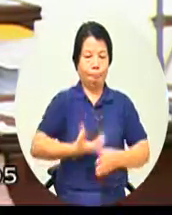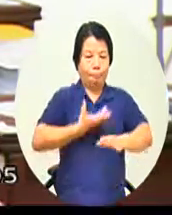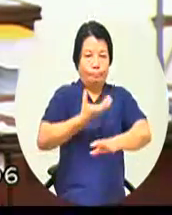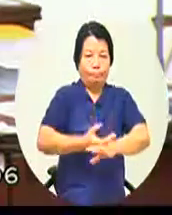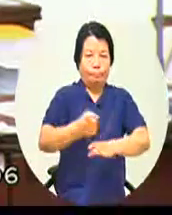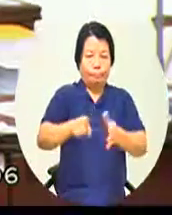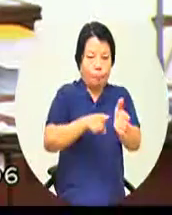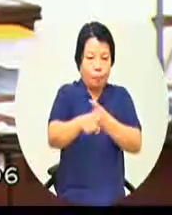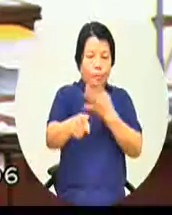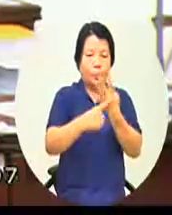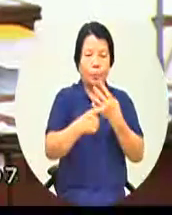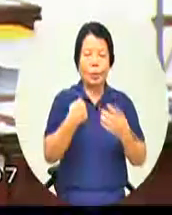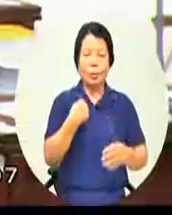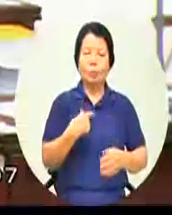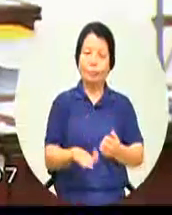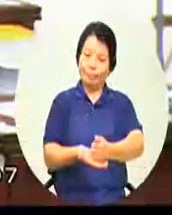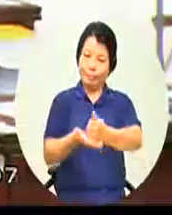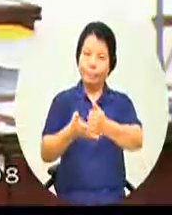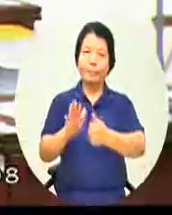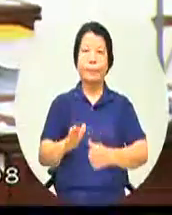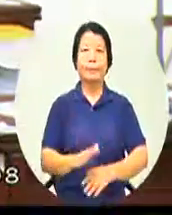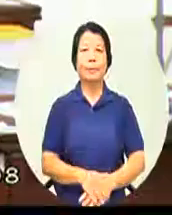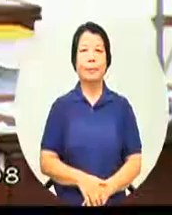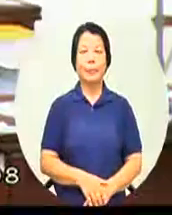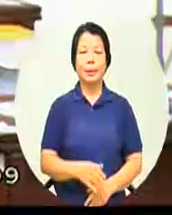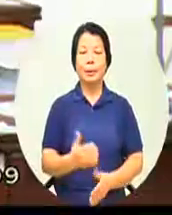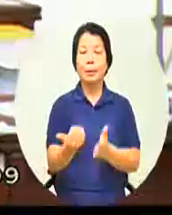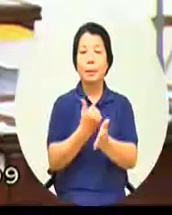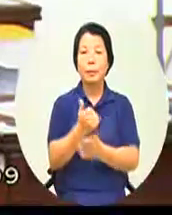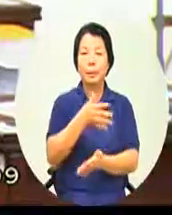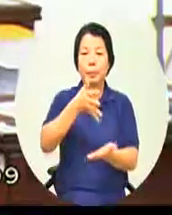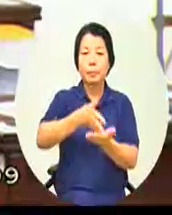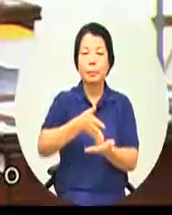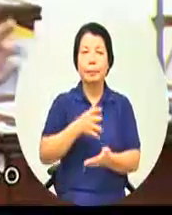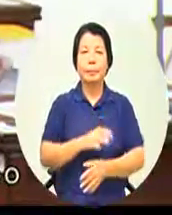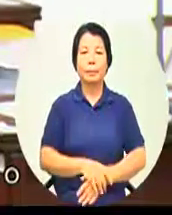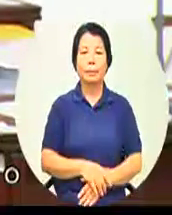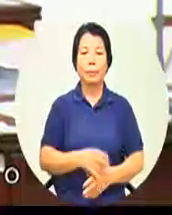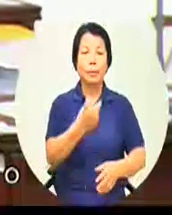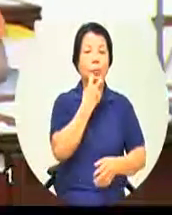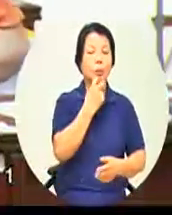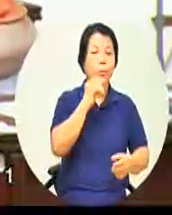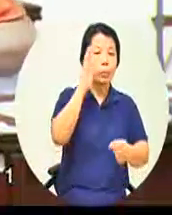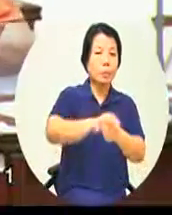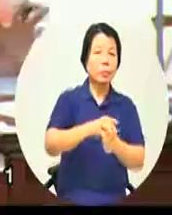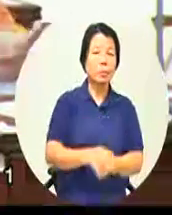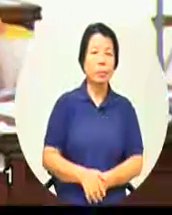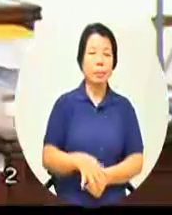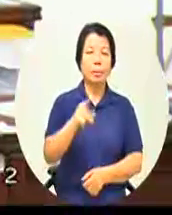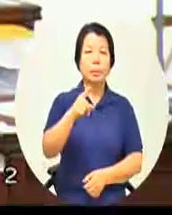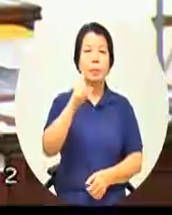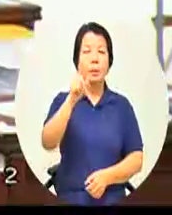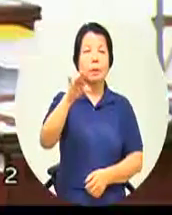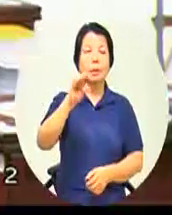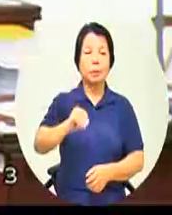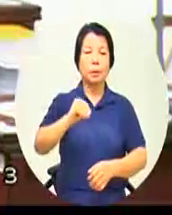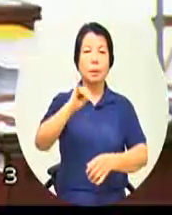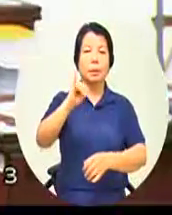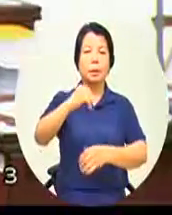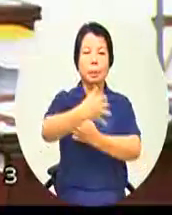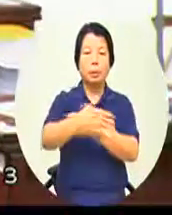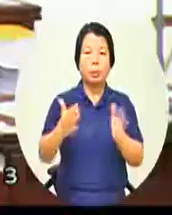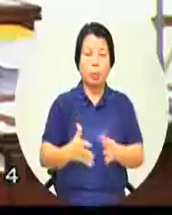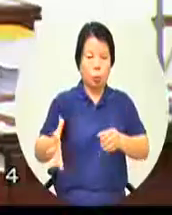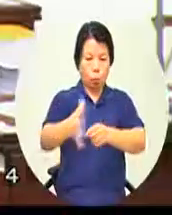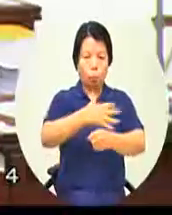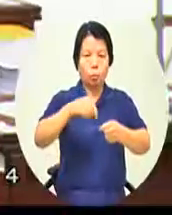身予以肯定嘛。但是我讲即摆头拄仔讲的这对不对哦？就是讲中央补助这7000个是全国的对不对哦？